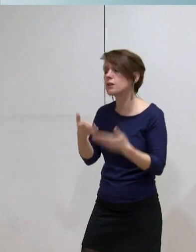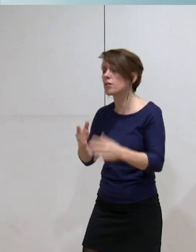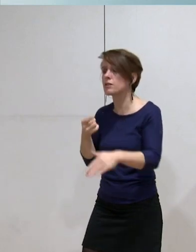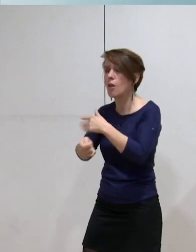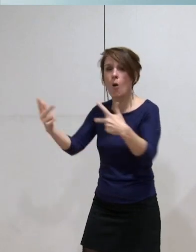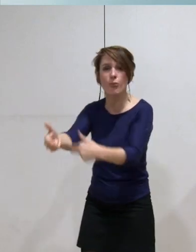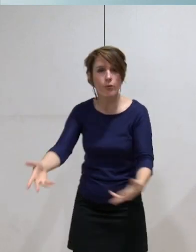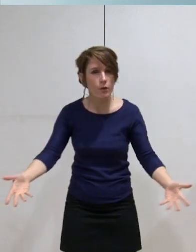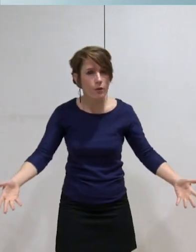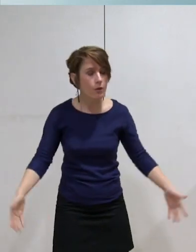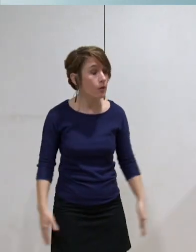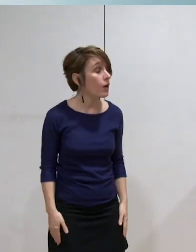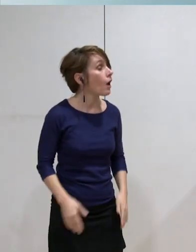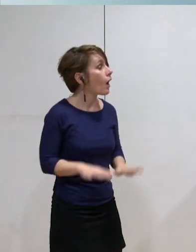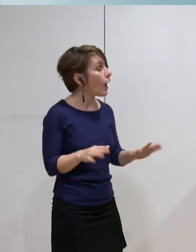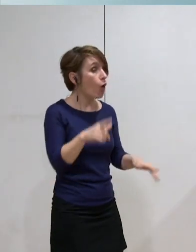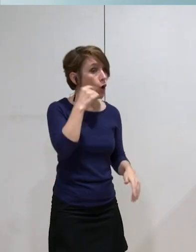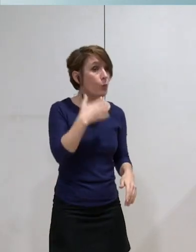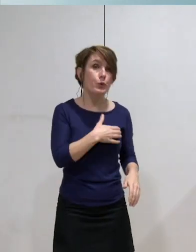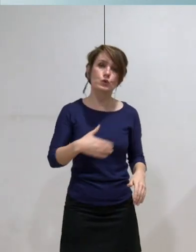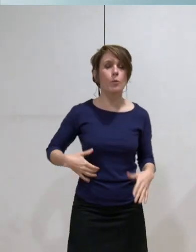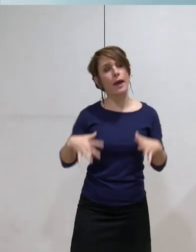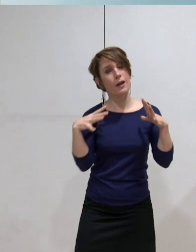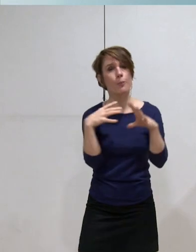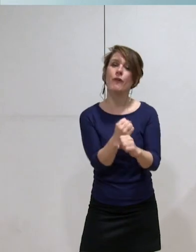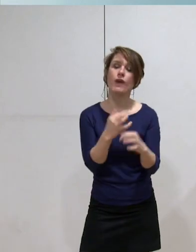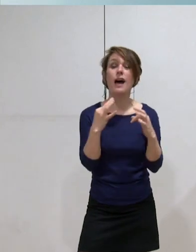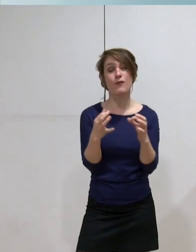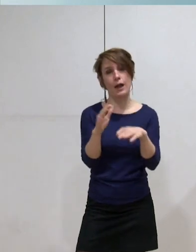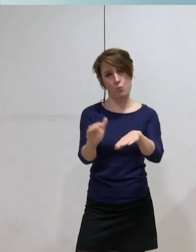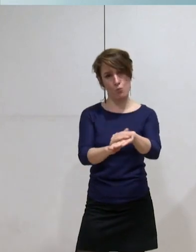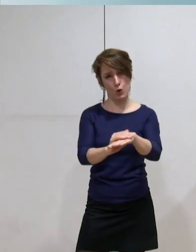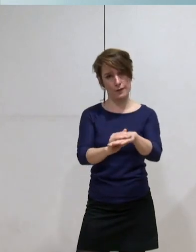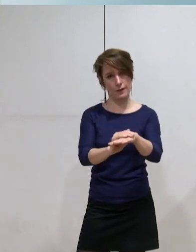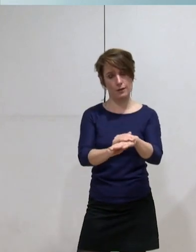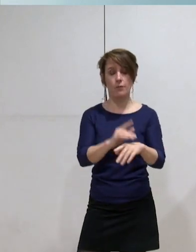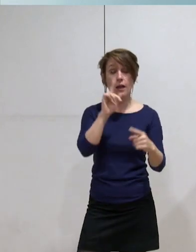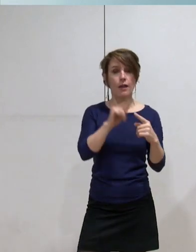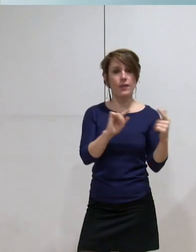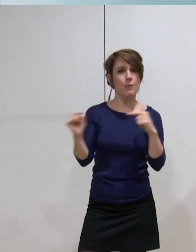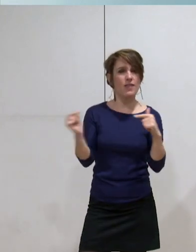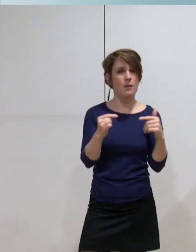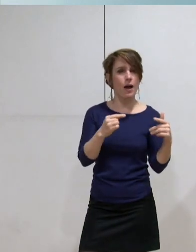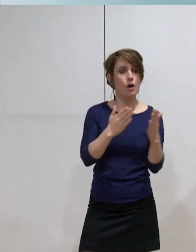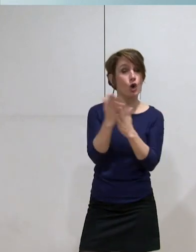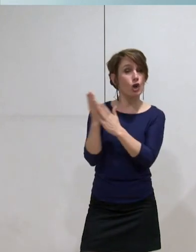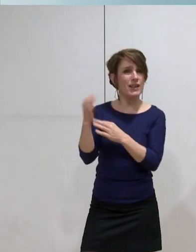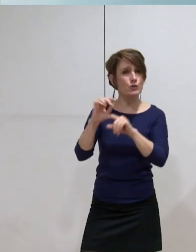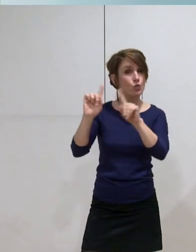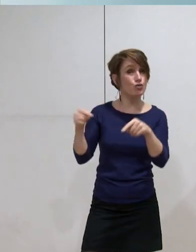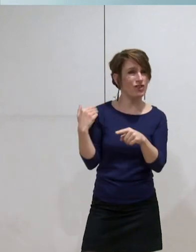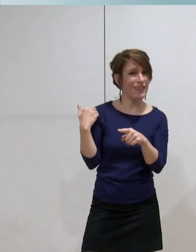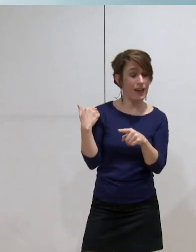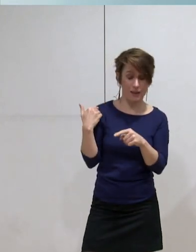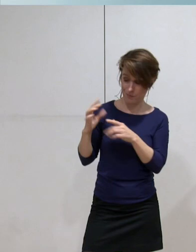Maire finissons-en par de mots de politique entre le débat d'orientation budgétaire et aujourd'hui vous